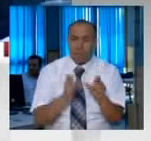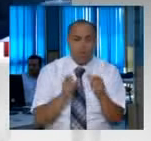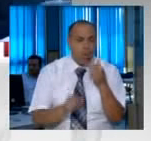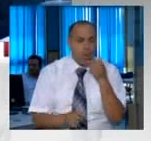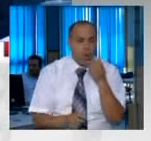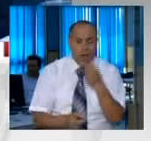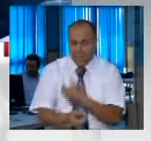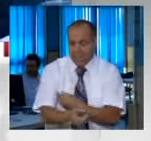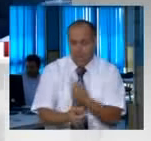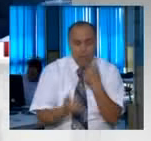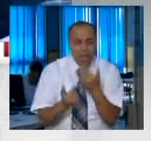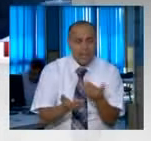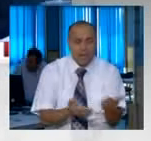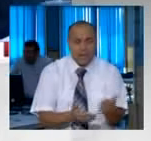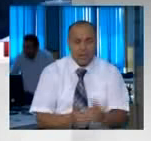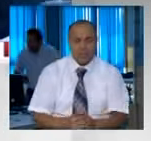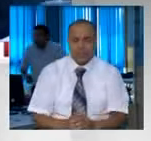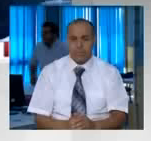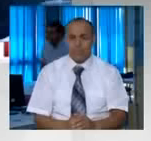للتبرع بالدم؟